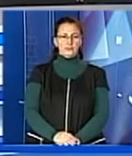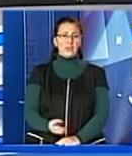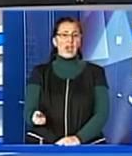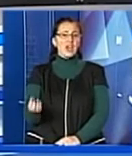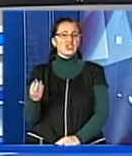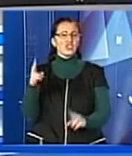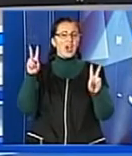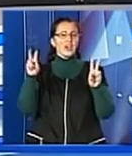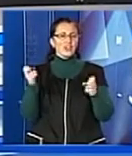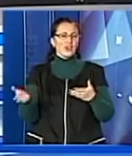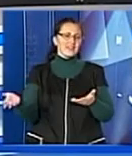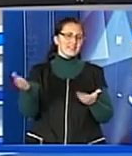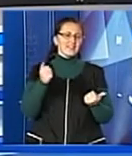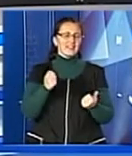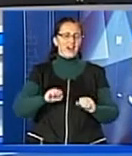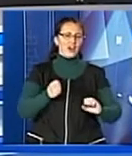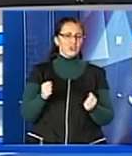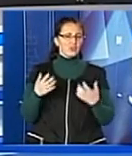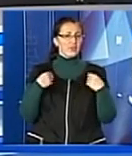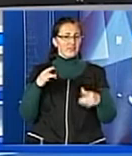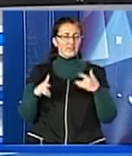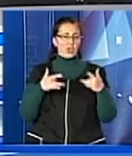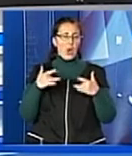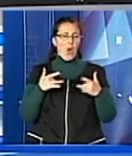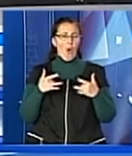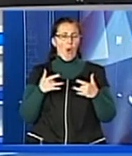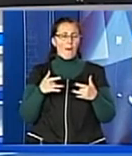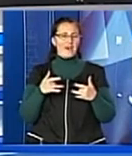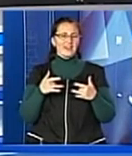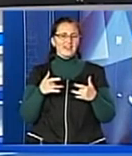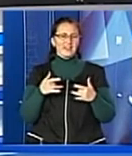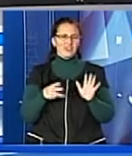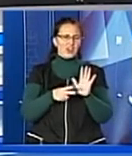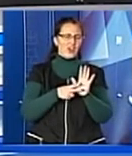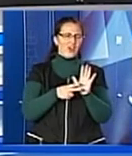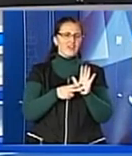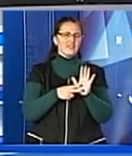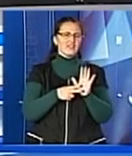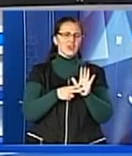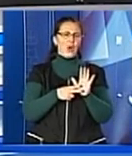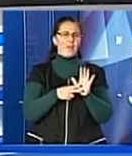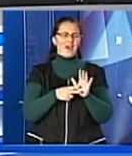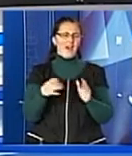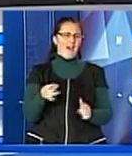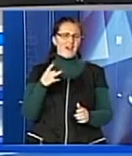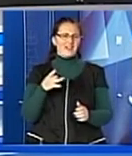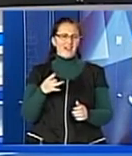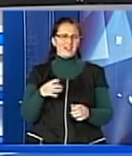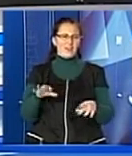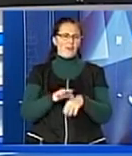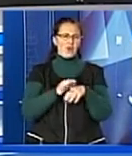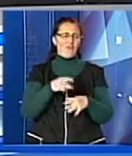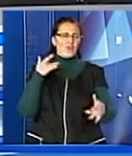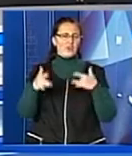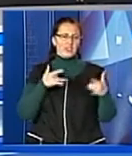Джерело скликає друзів. У Львівській опері вже в сьомому відбувся щорічний благодійний концерт, на якому збирають кошти для реабілітаційного